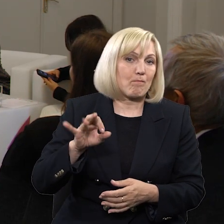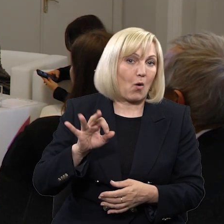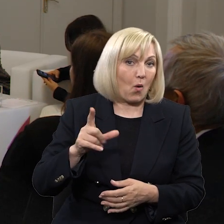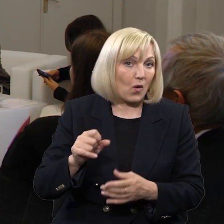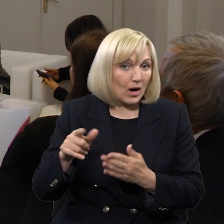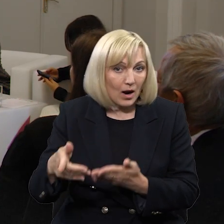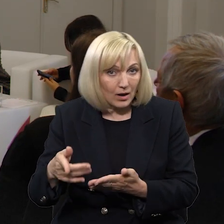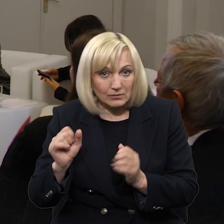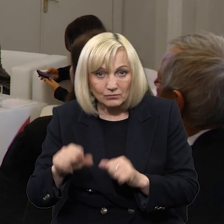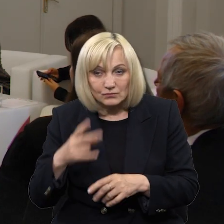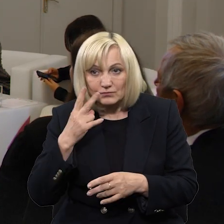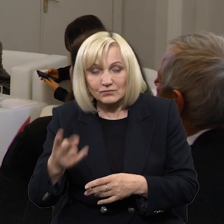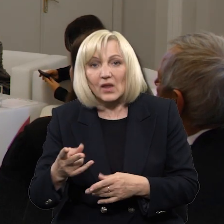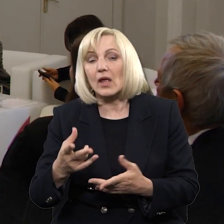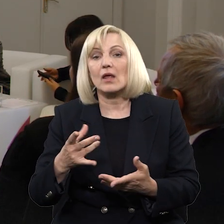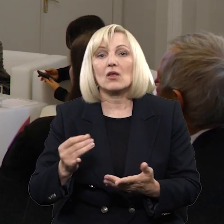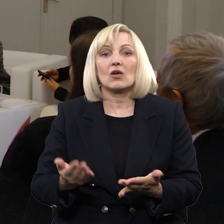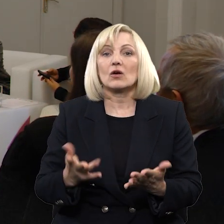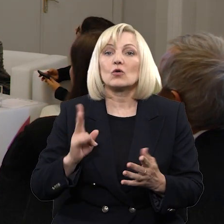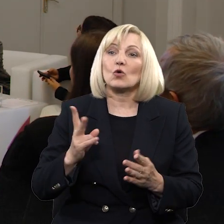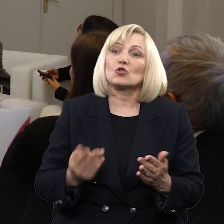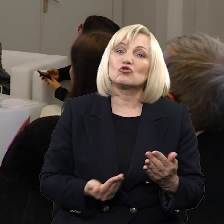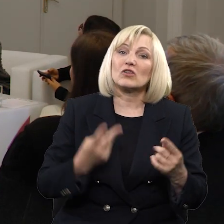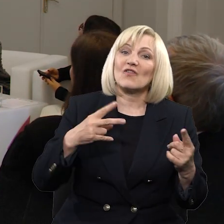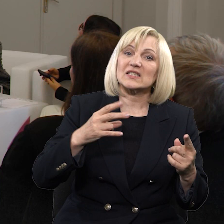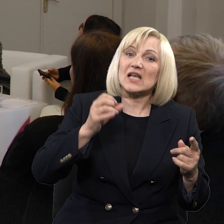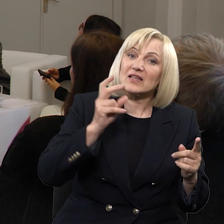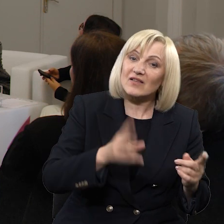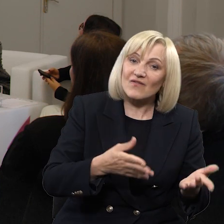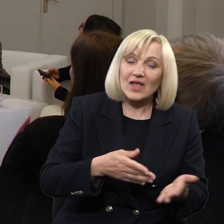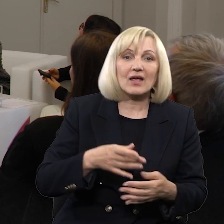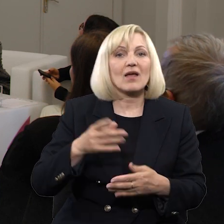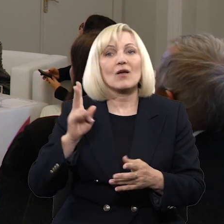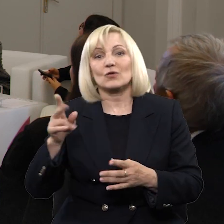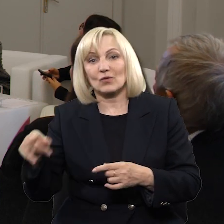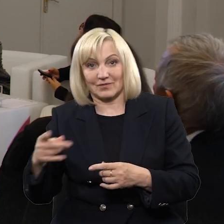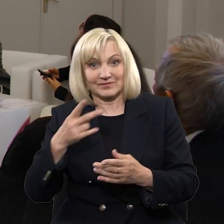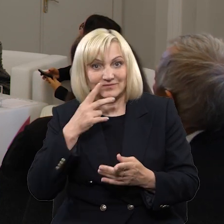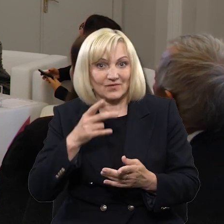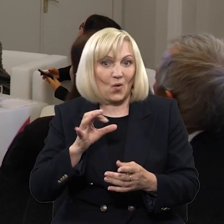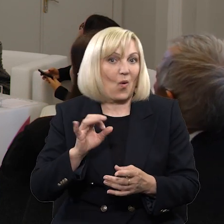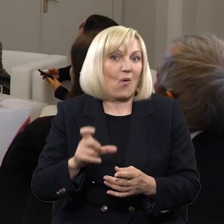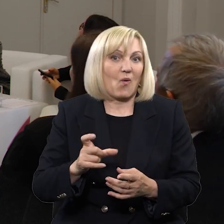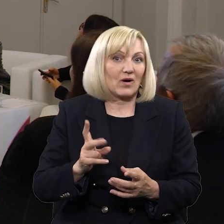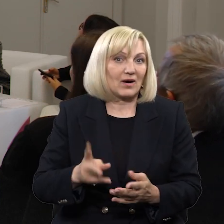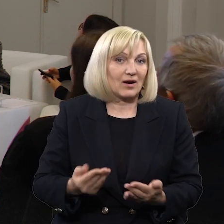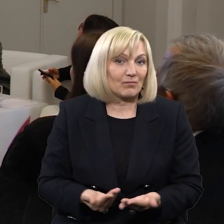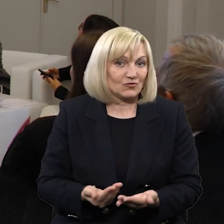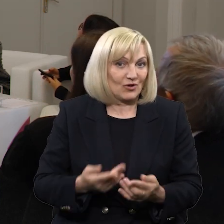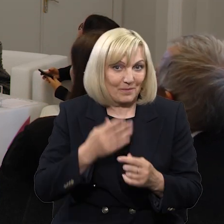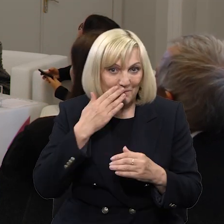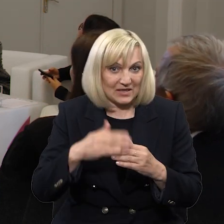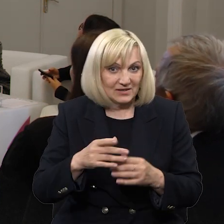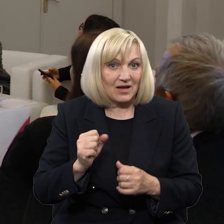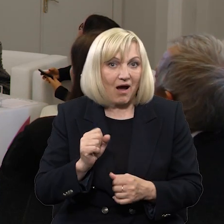и выбрать героев которые жили например в 20 веке в разных адресах вы видите Ох как близко жила